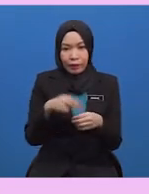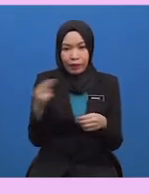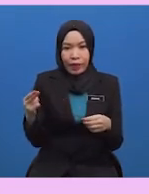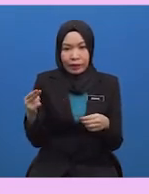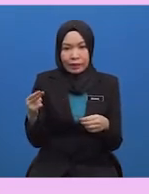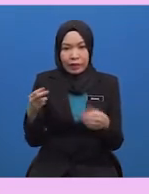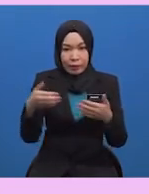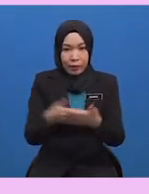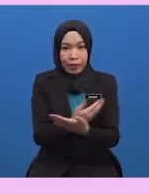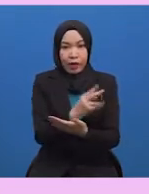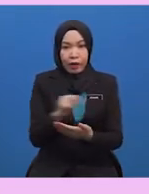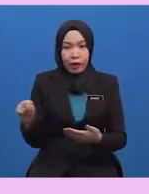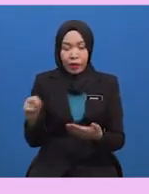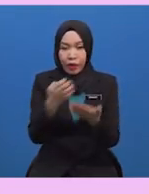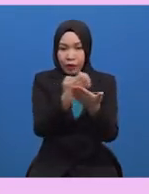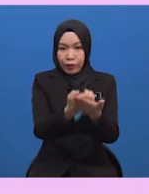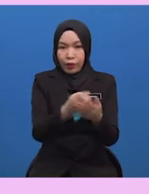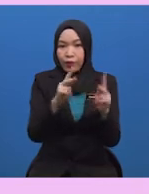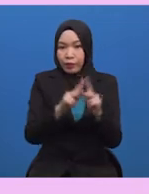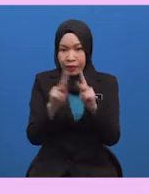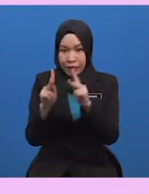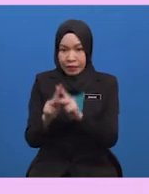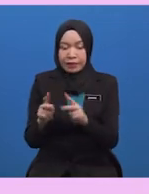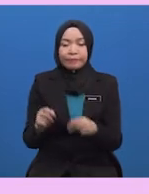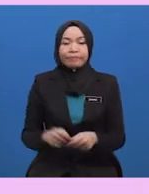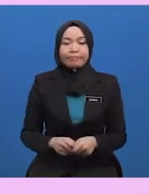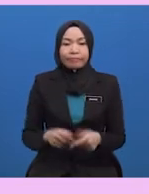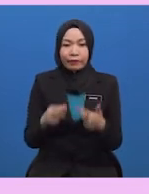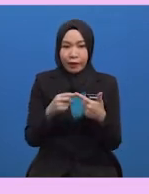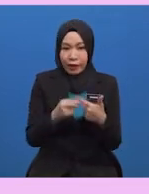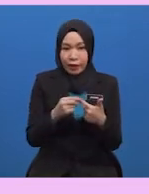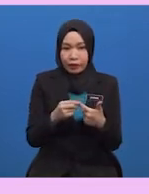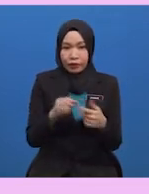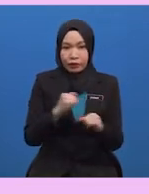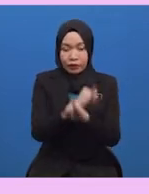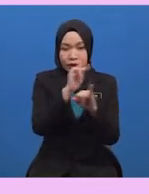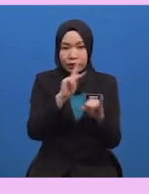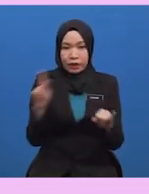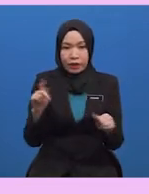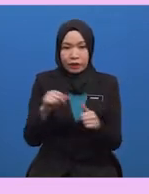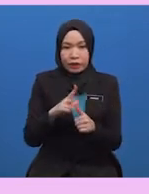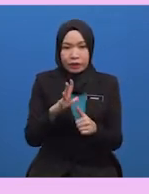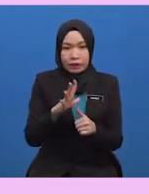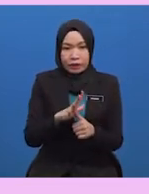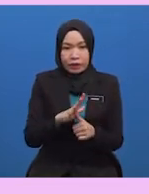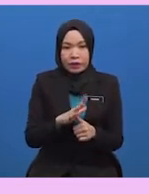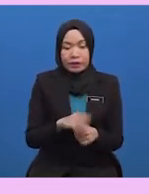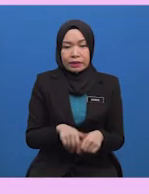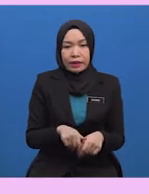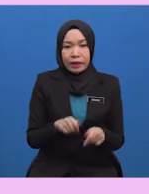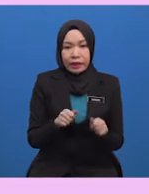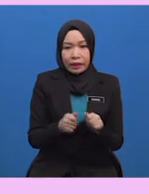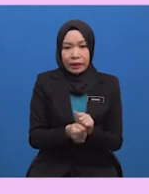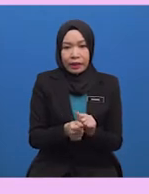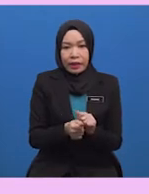12 markah. Soalan B, jelaskan proses saling kebergantungan desa bandar